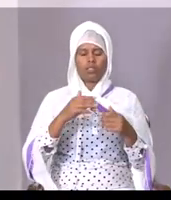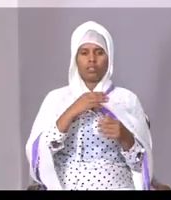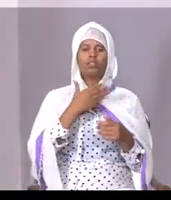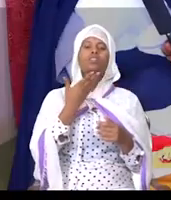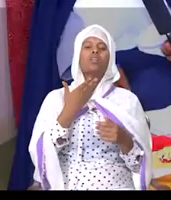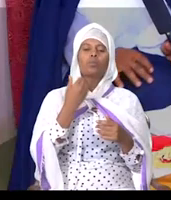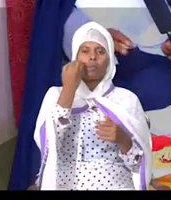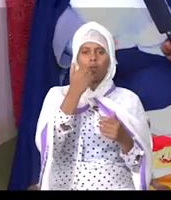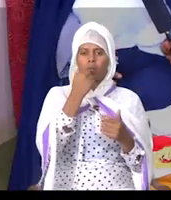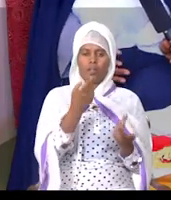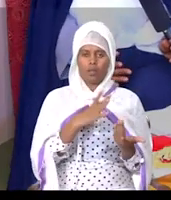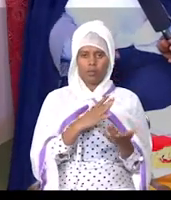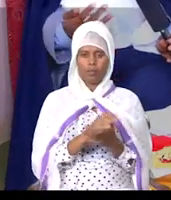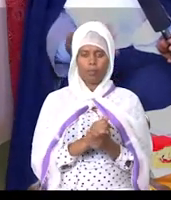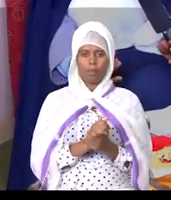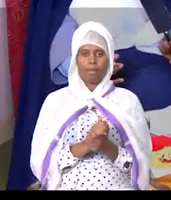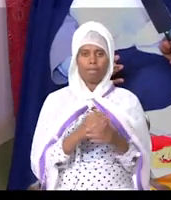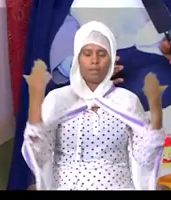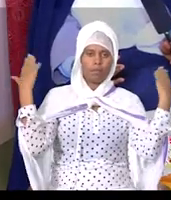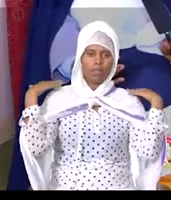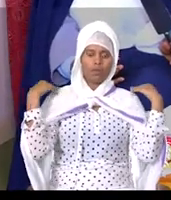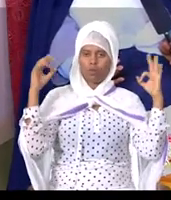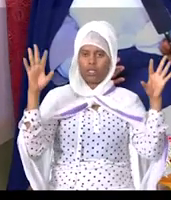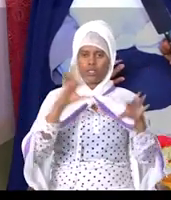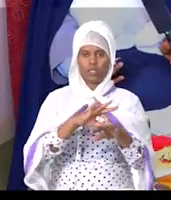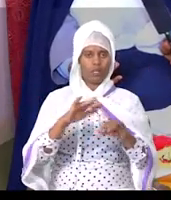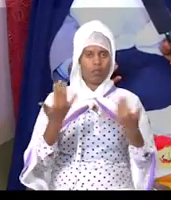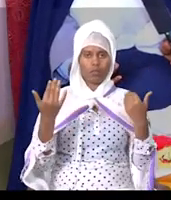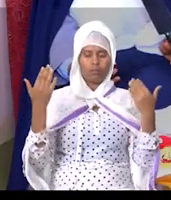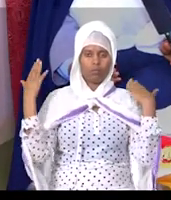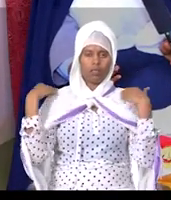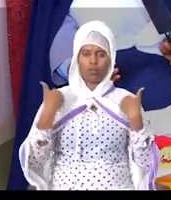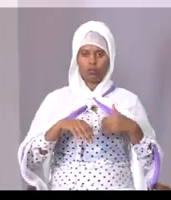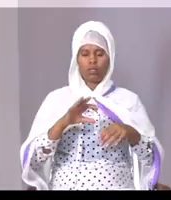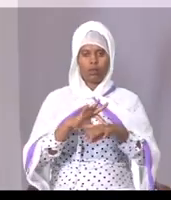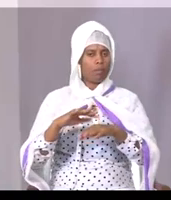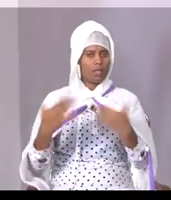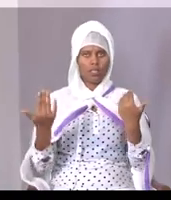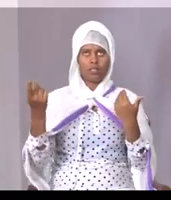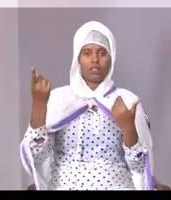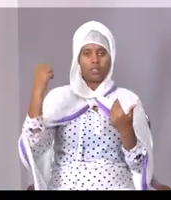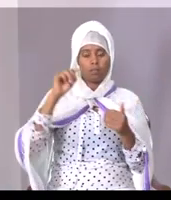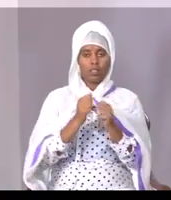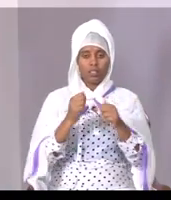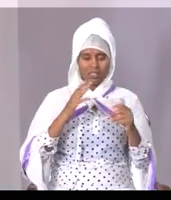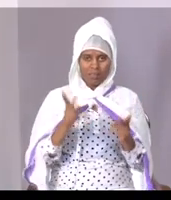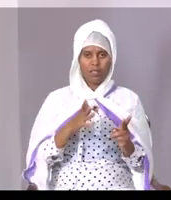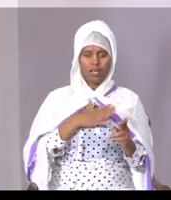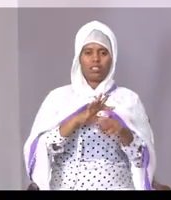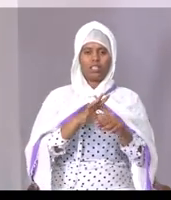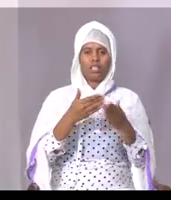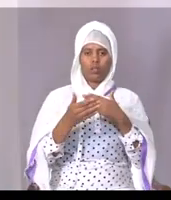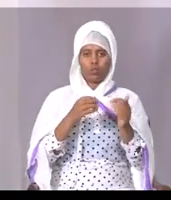طمه تبهيلو حفشوا زهق عايزكم ملائكه كذلوزلو ملائكه سغا يلبسون ام ملائكه موت حمام يلن كسامنا هنا غنا سغانا لبيسو